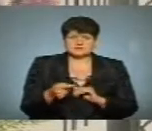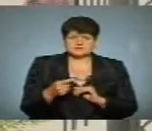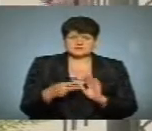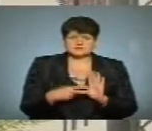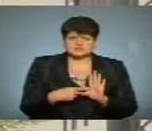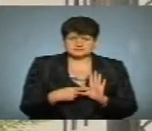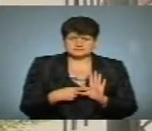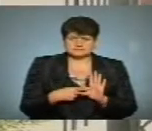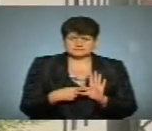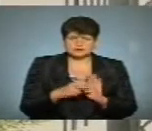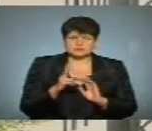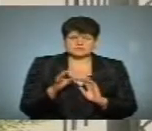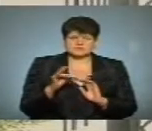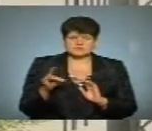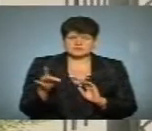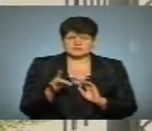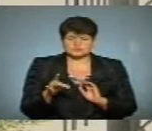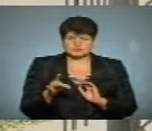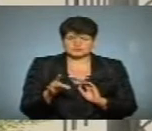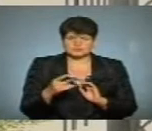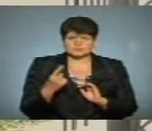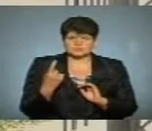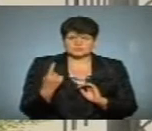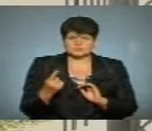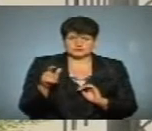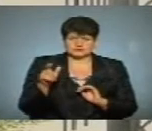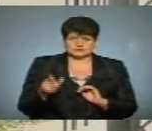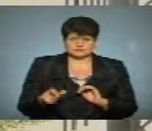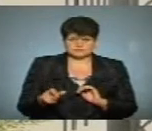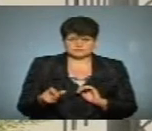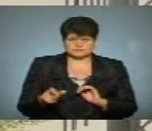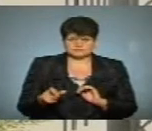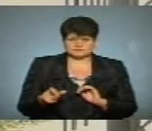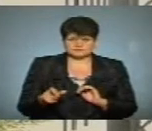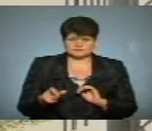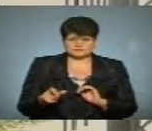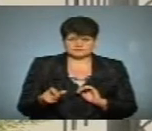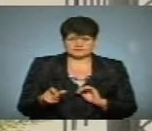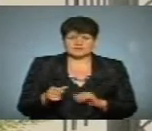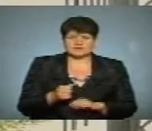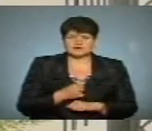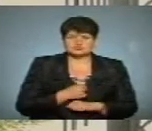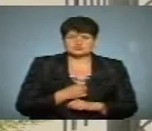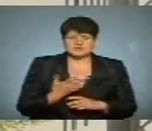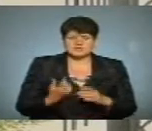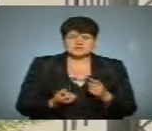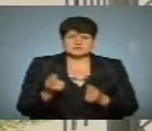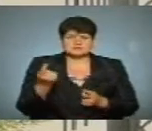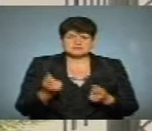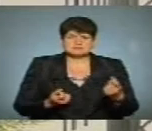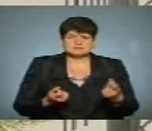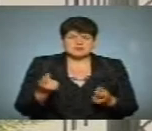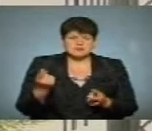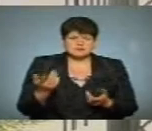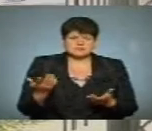7, Козівський район 1 чоловік. На жаль, спалахи,